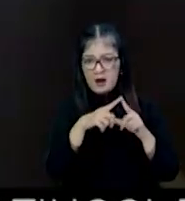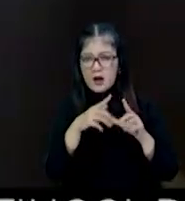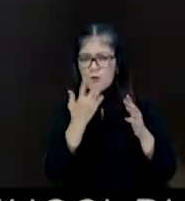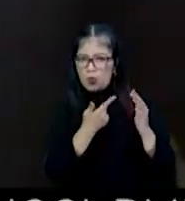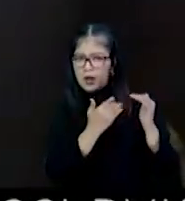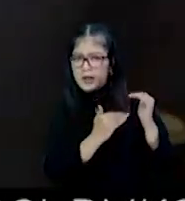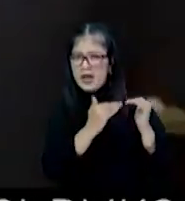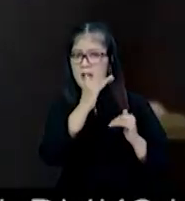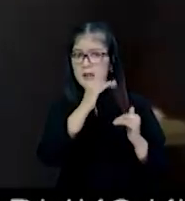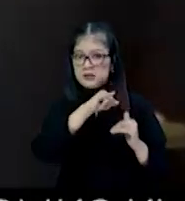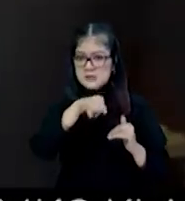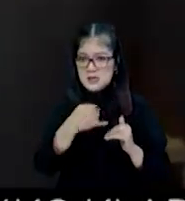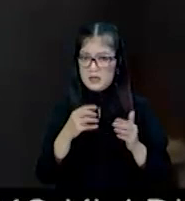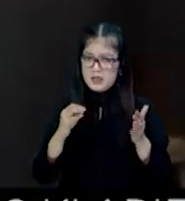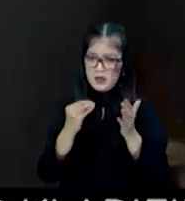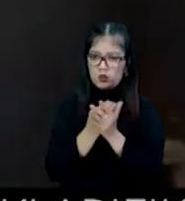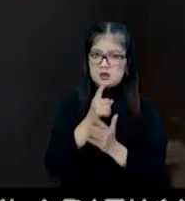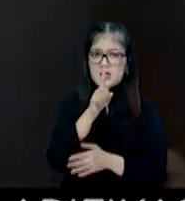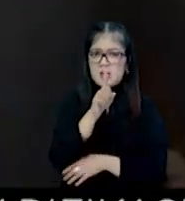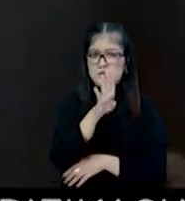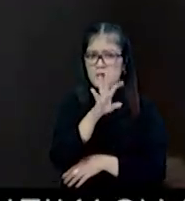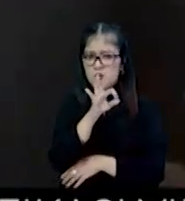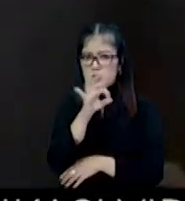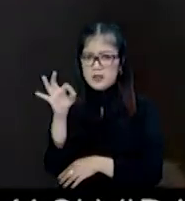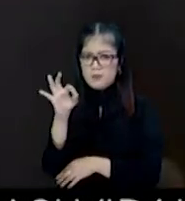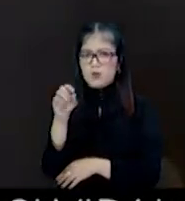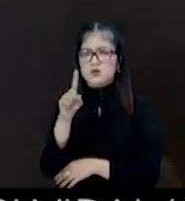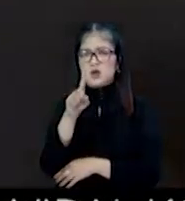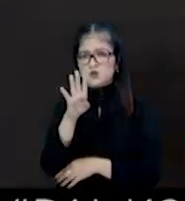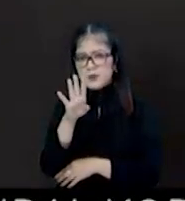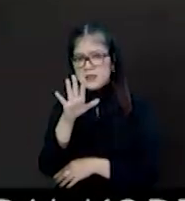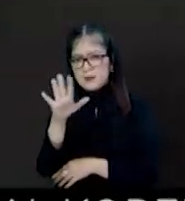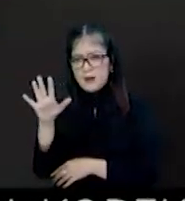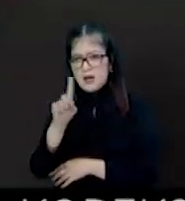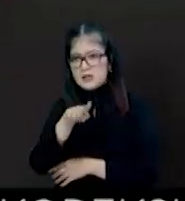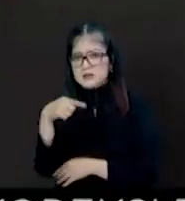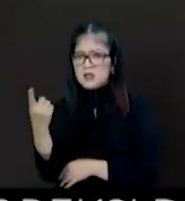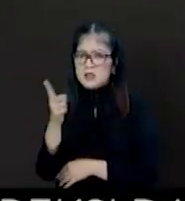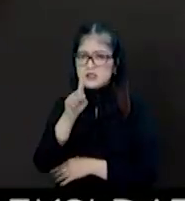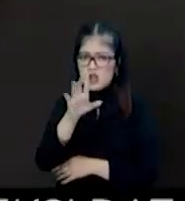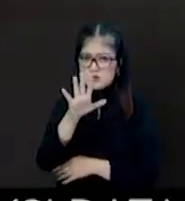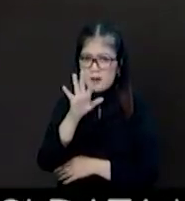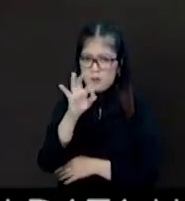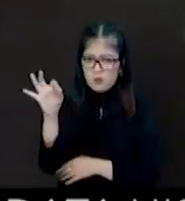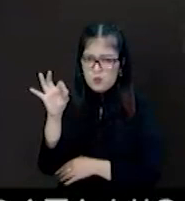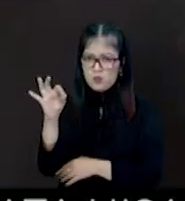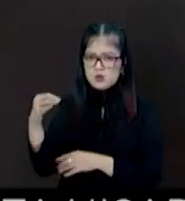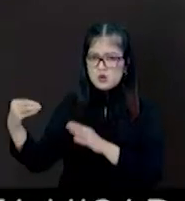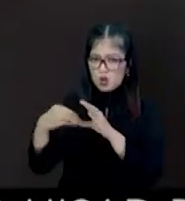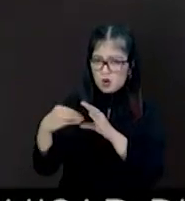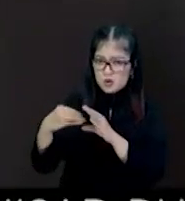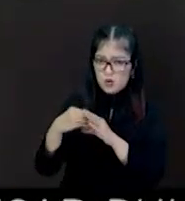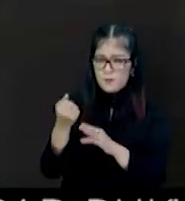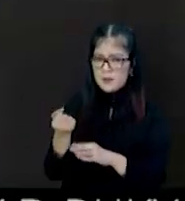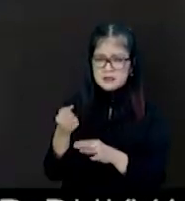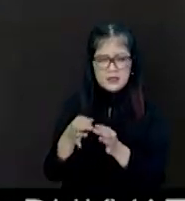munggah, 140, 145, bahkan bisa 105. Jadi stok di pasar kita sepi berarti nih, Bang? Stok sepi. Tapi orang